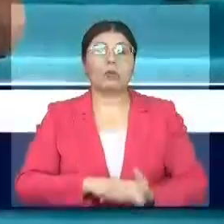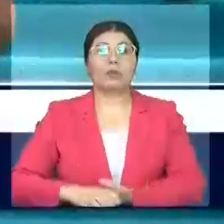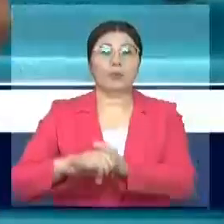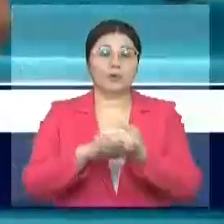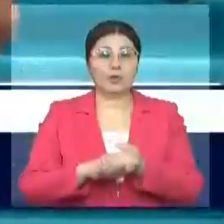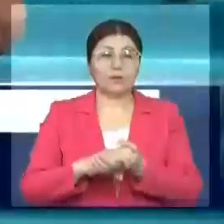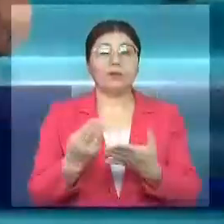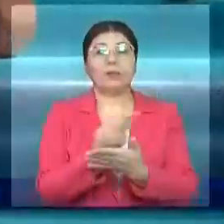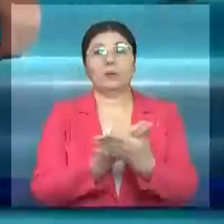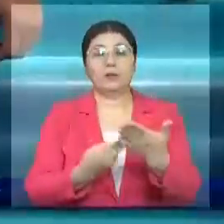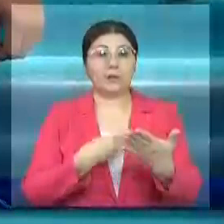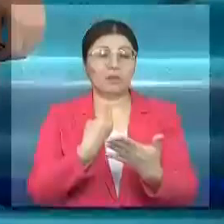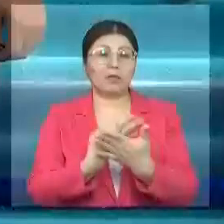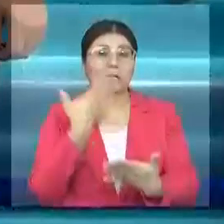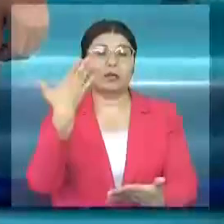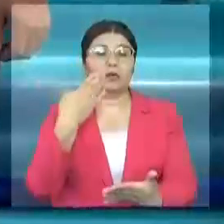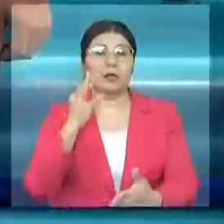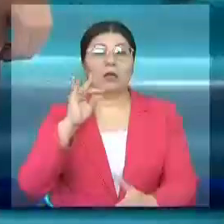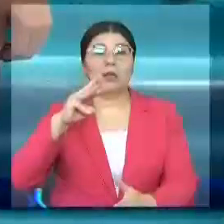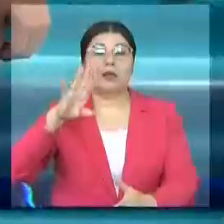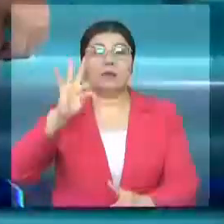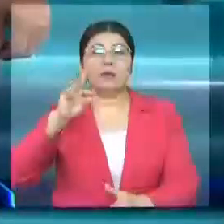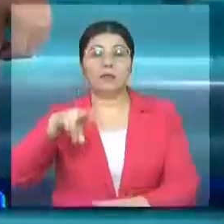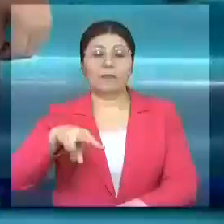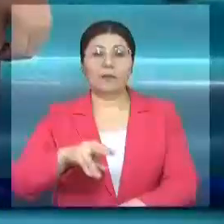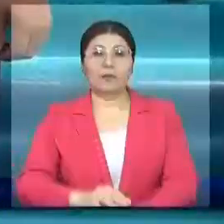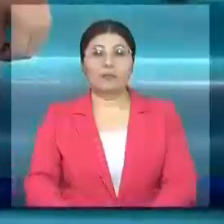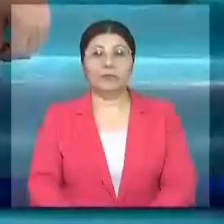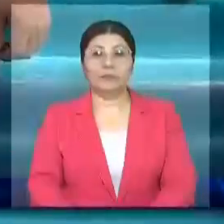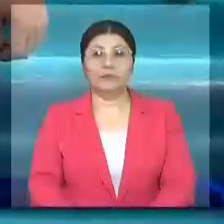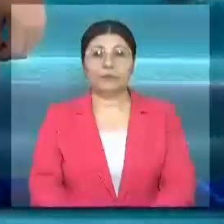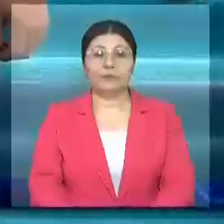бейнелейтін қасиетті нышандардың бірі екенін білесіздер.